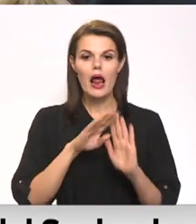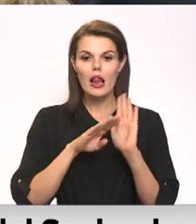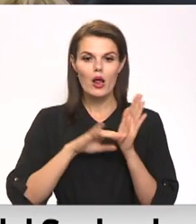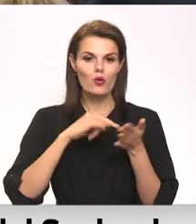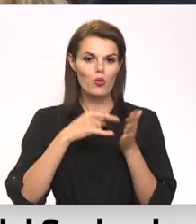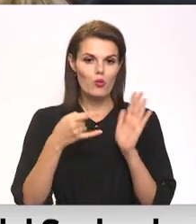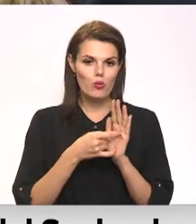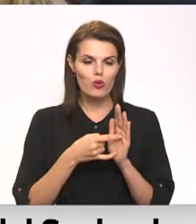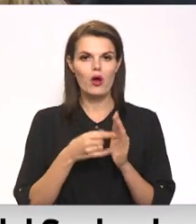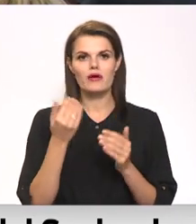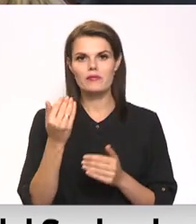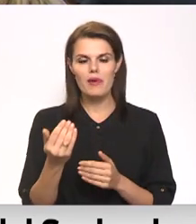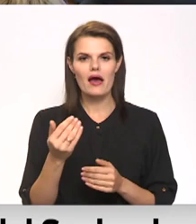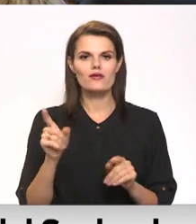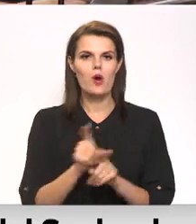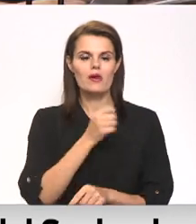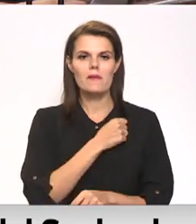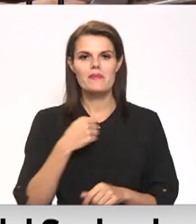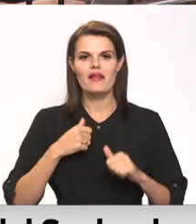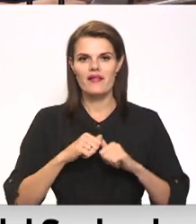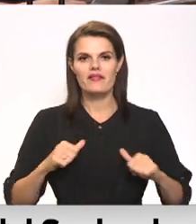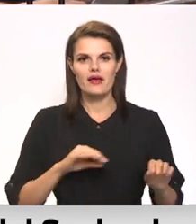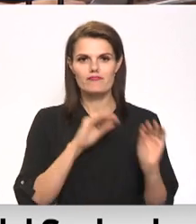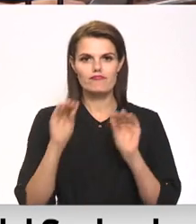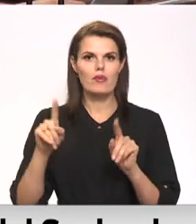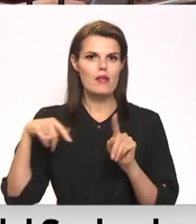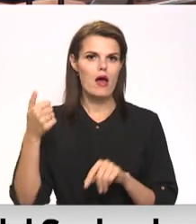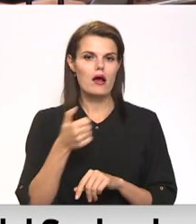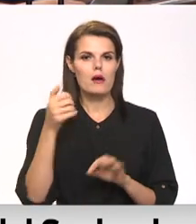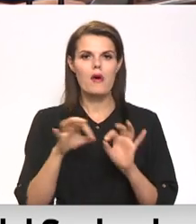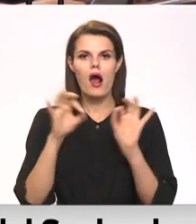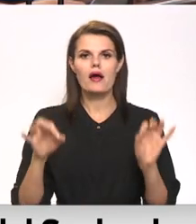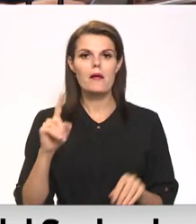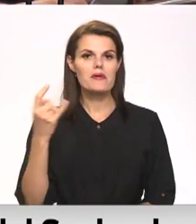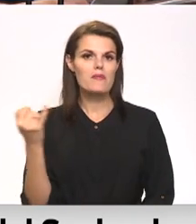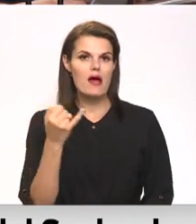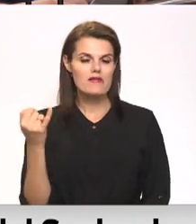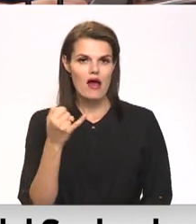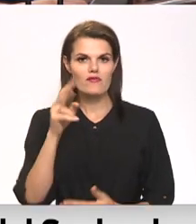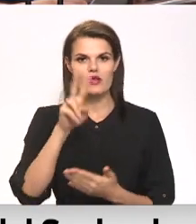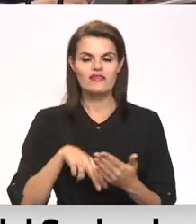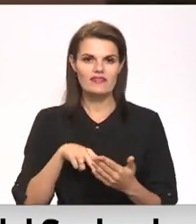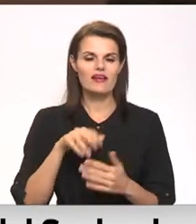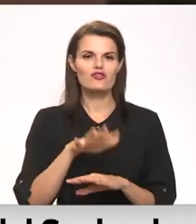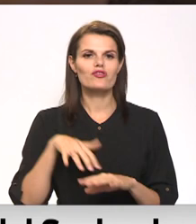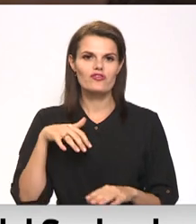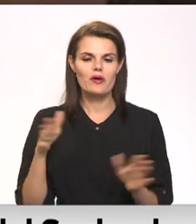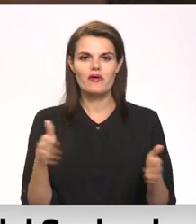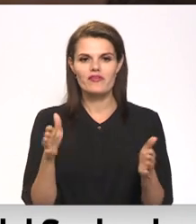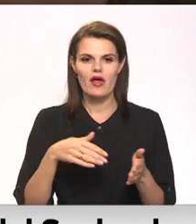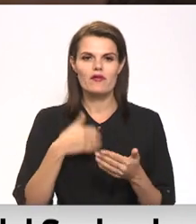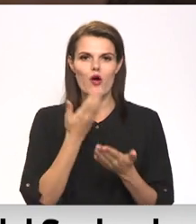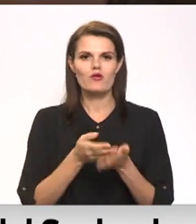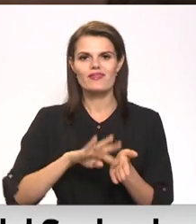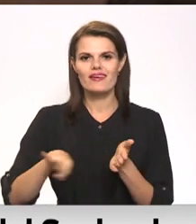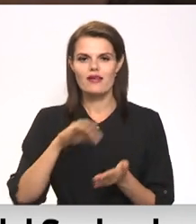Likumprojektu, kas paredz obligātā militārā dienesta ieviešanu jau no nākamā gada 1. Janvāra, no izskatīšanas Saeimas sēdē rosināja izslēgt